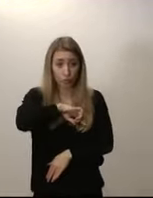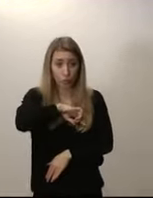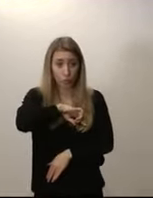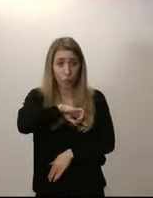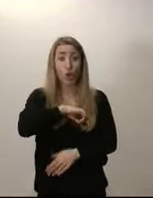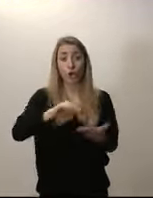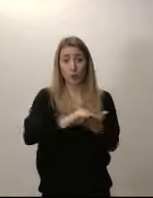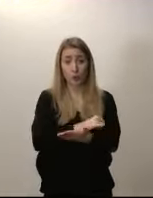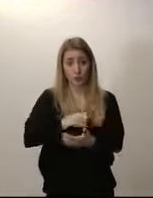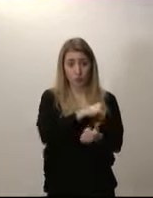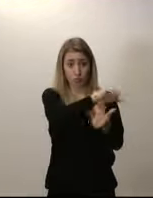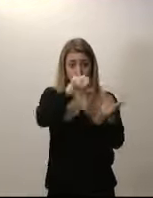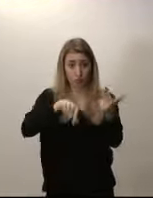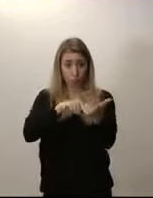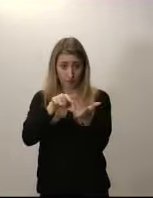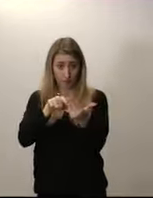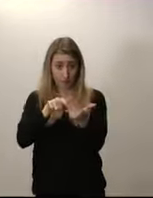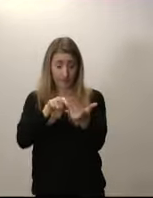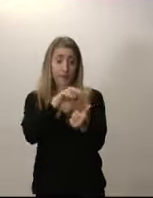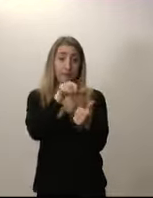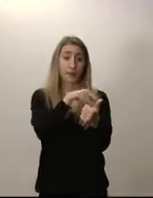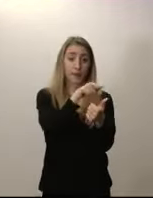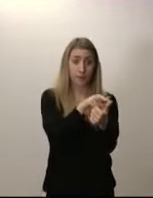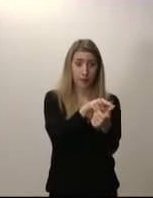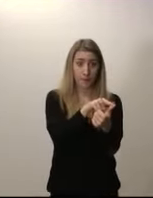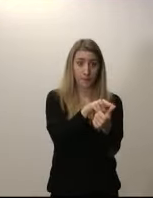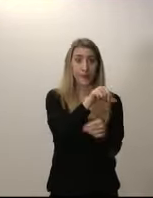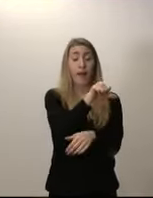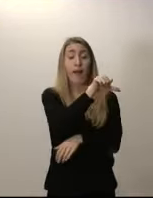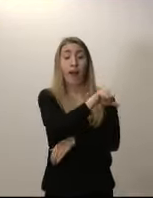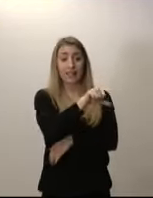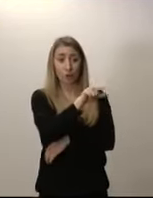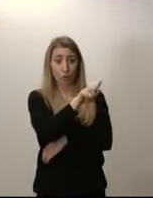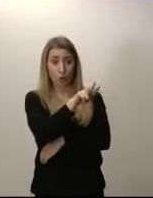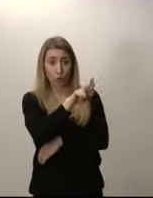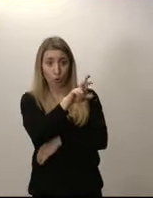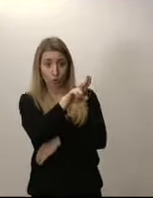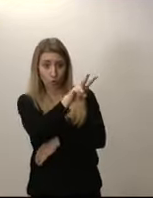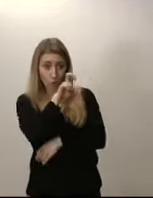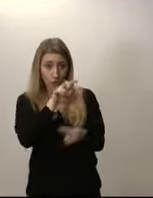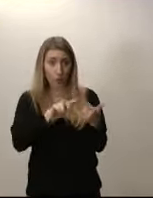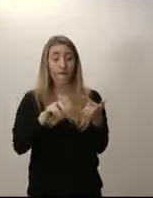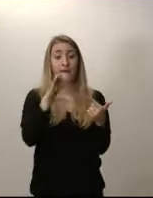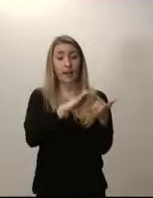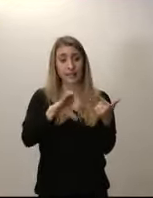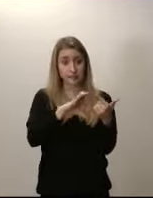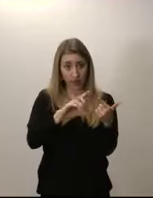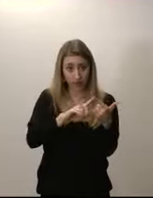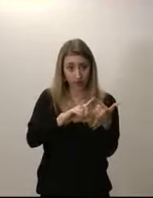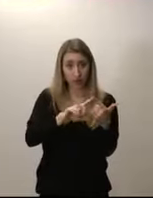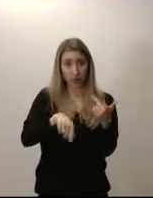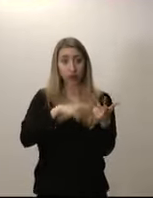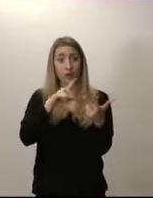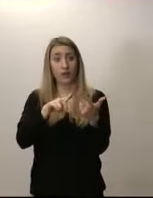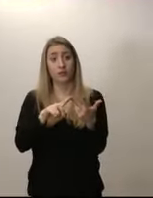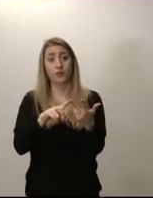3 opérations. Je les cite. Alexandre Dreux, la casemate Grisberg